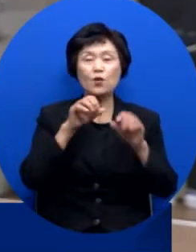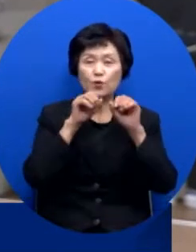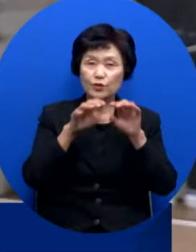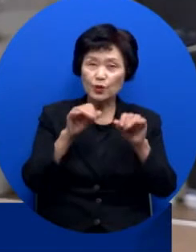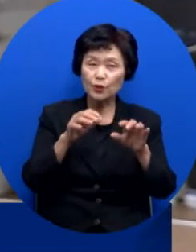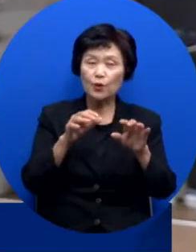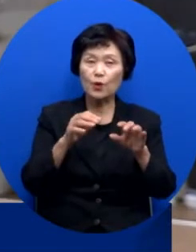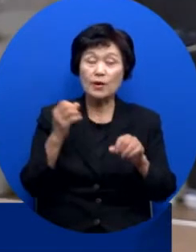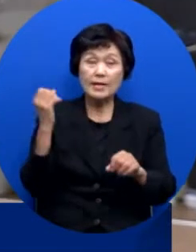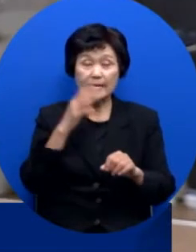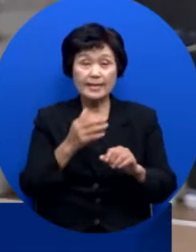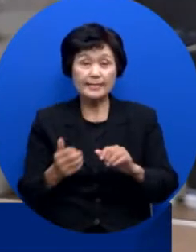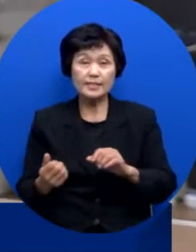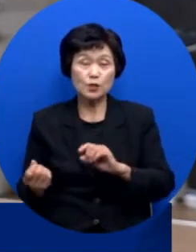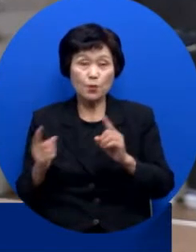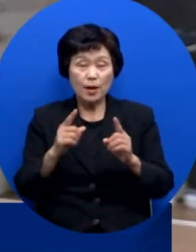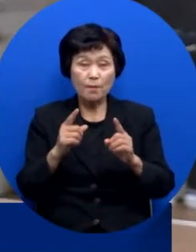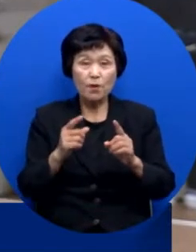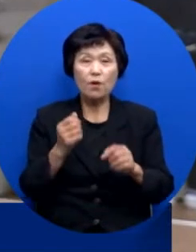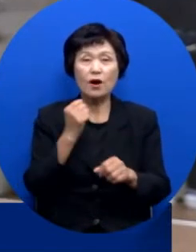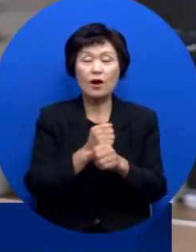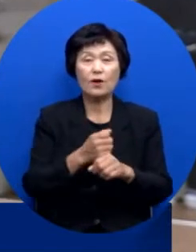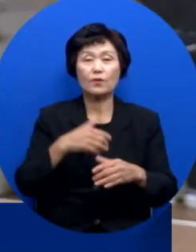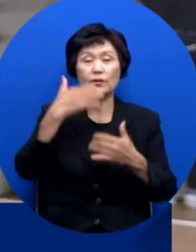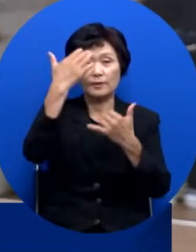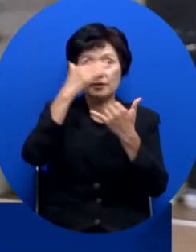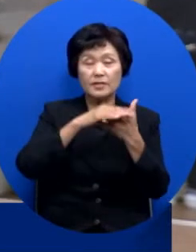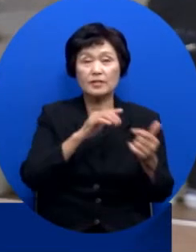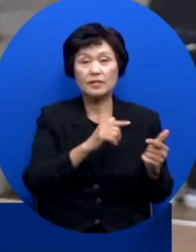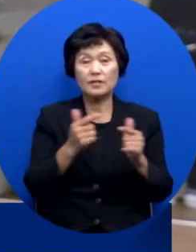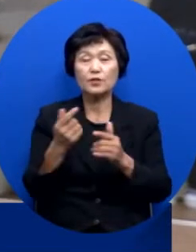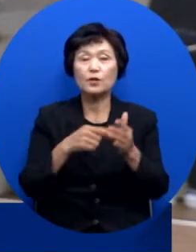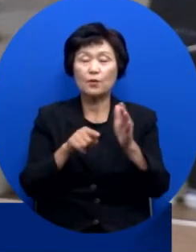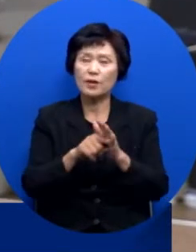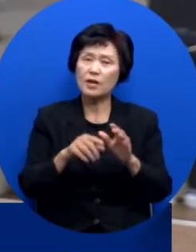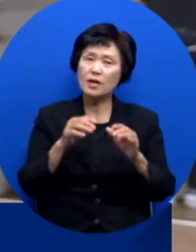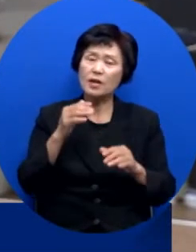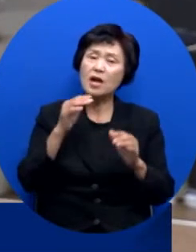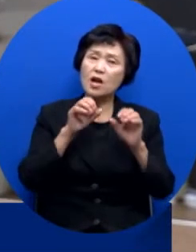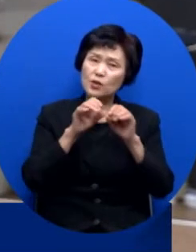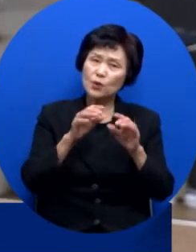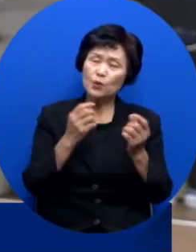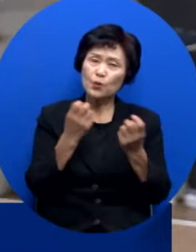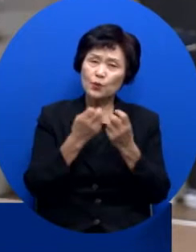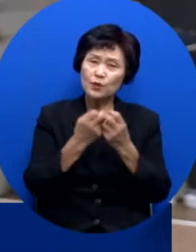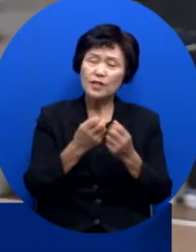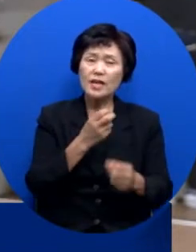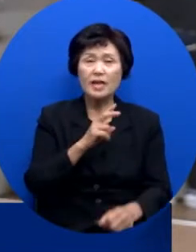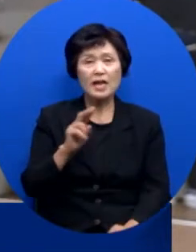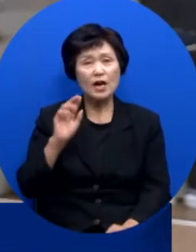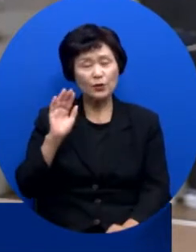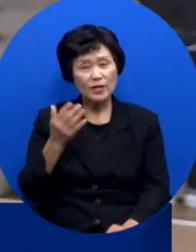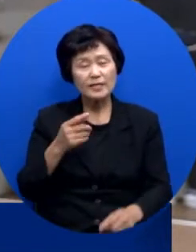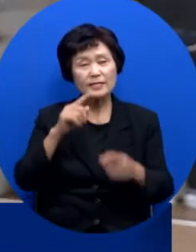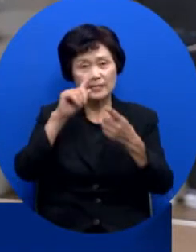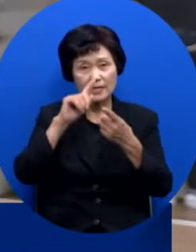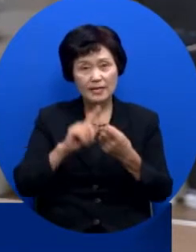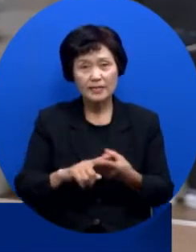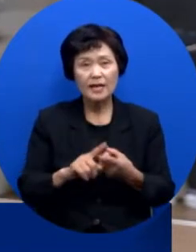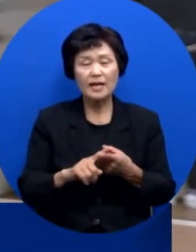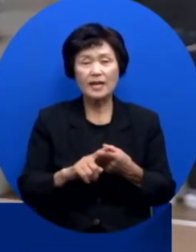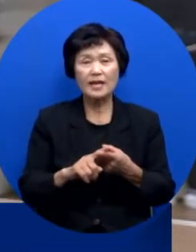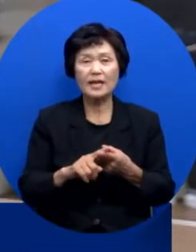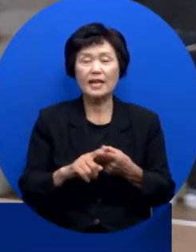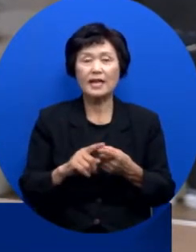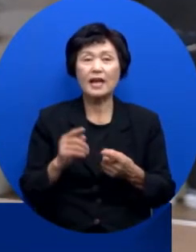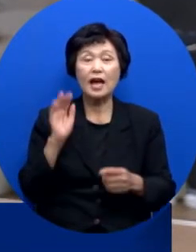붙이고, 그리고 다음 세대로 한국 선교가 어떻게 이어갈 것인가에 대한 그런 중점을 두고 그